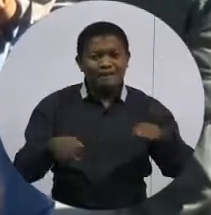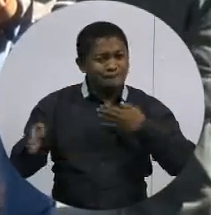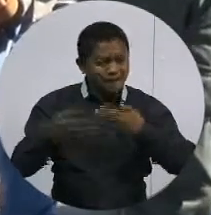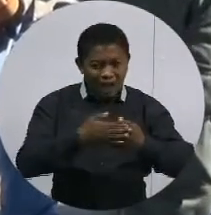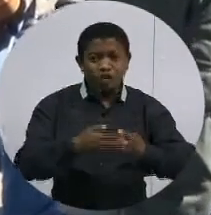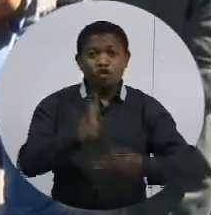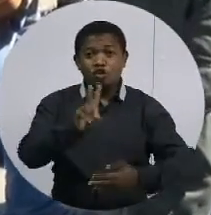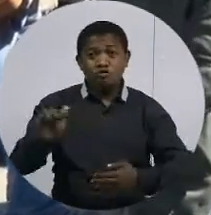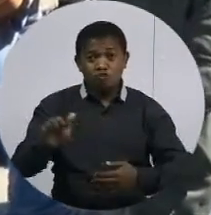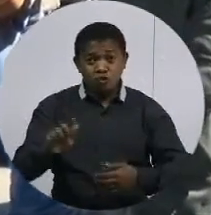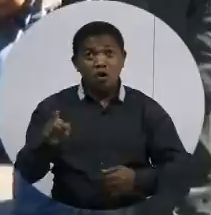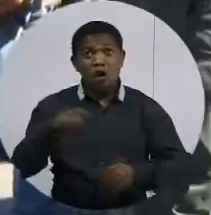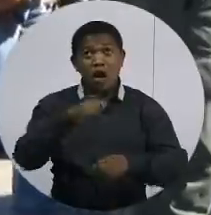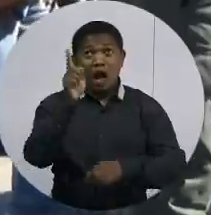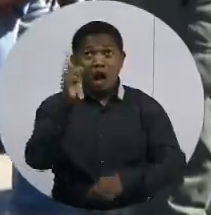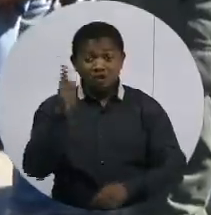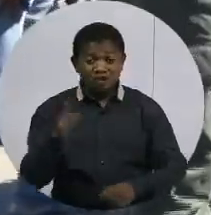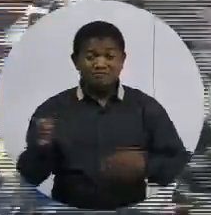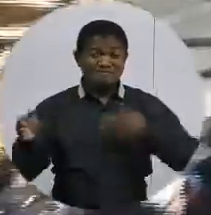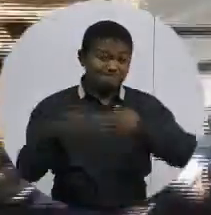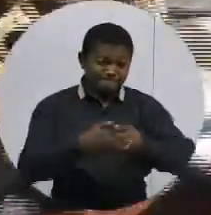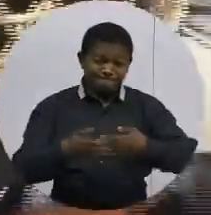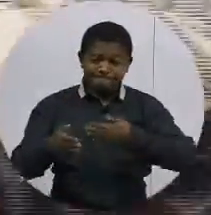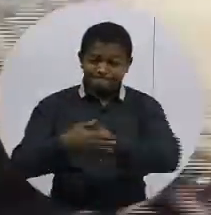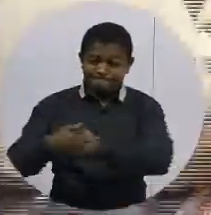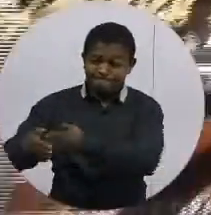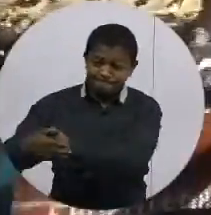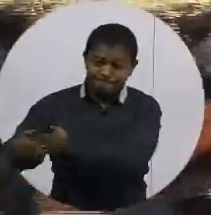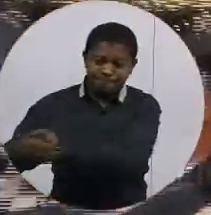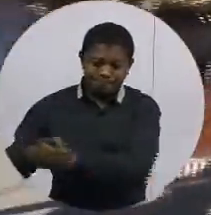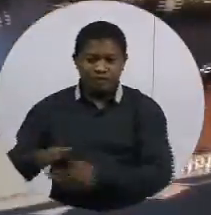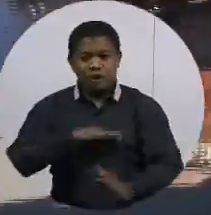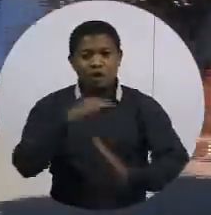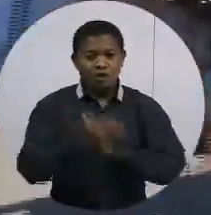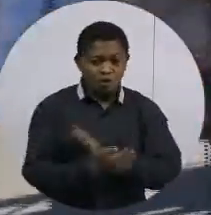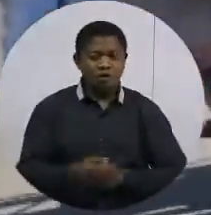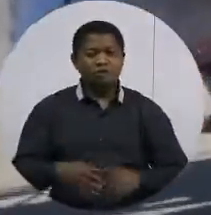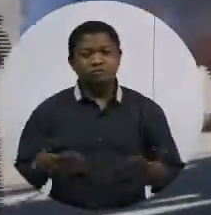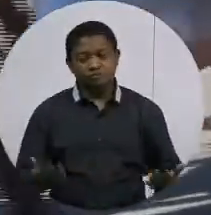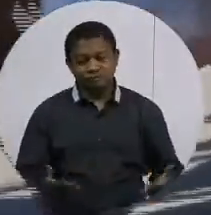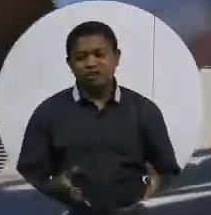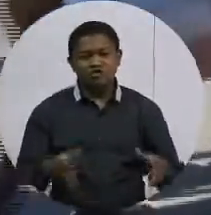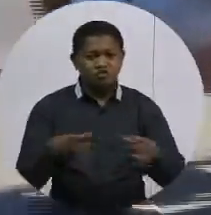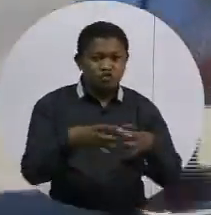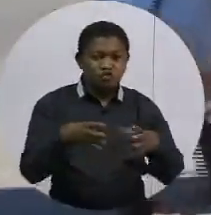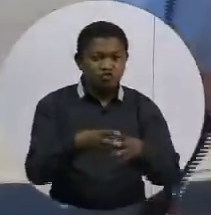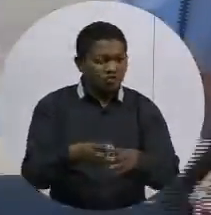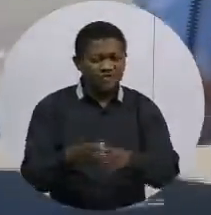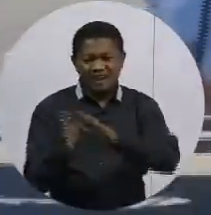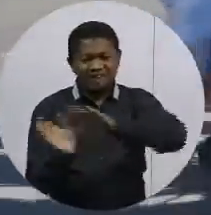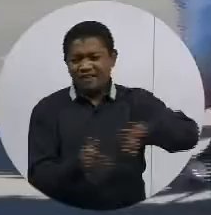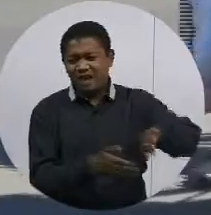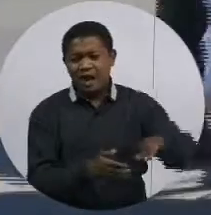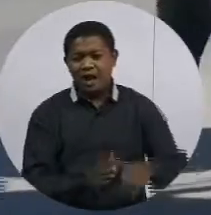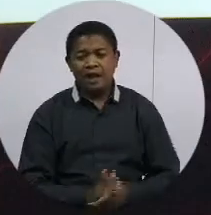ny popy fatsakana ary rarana ny fivorivoriana amin'ny endriny rehetra any anaty fokontany any.